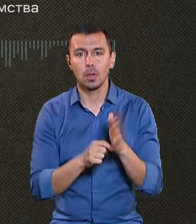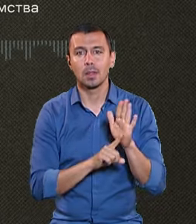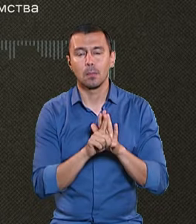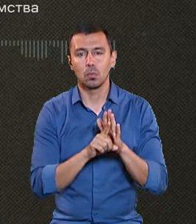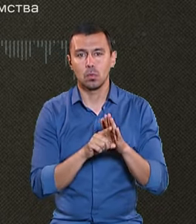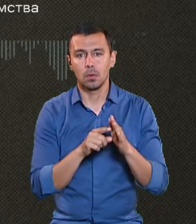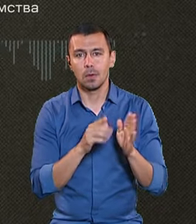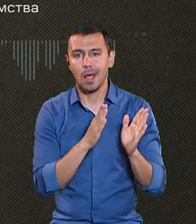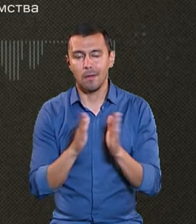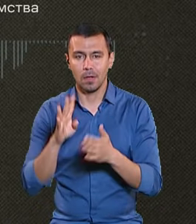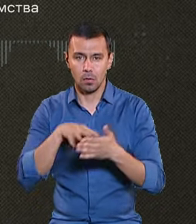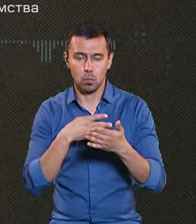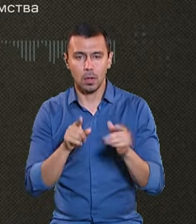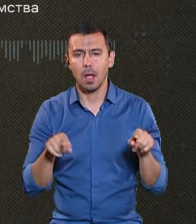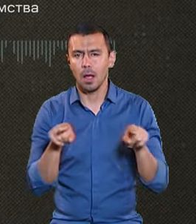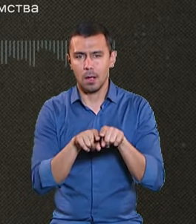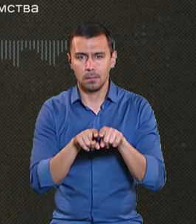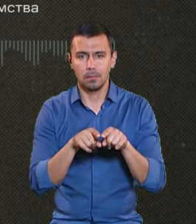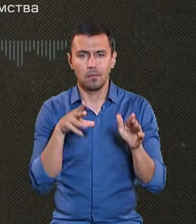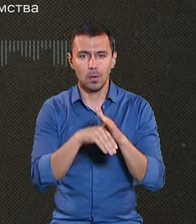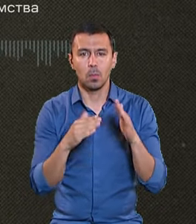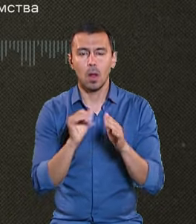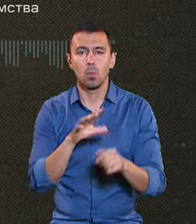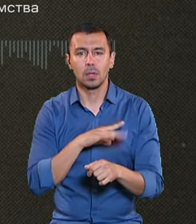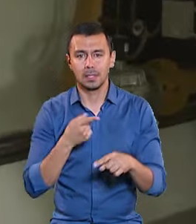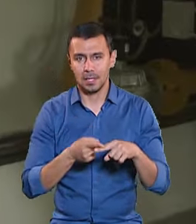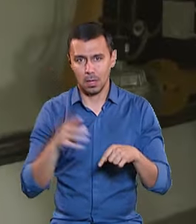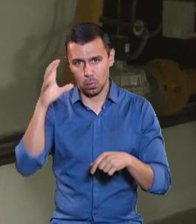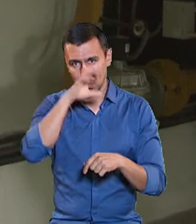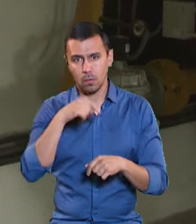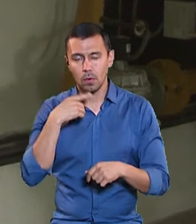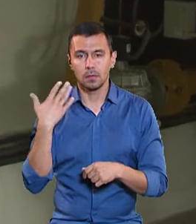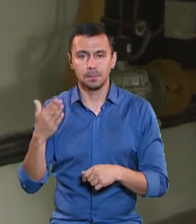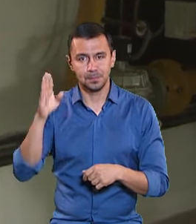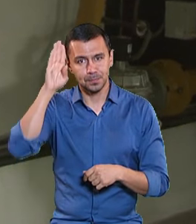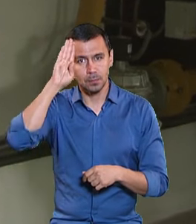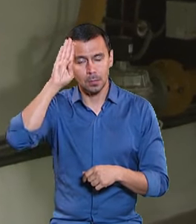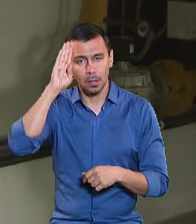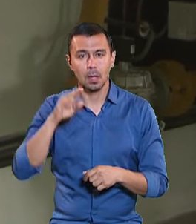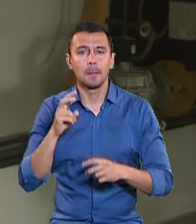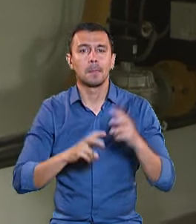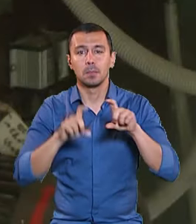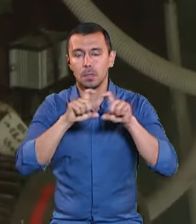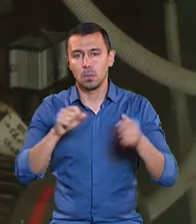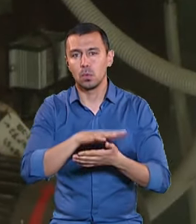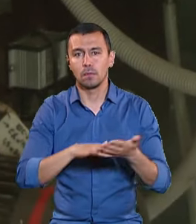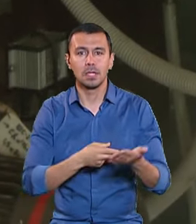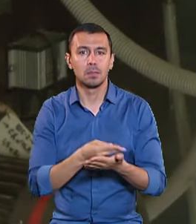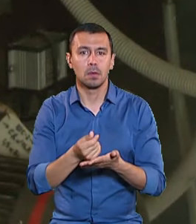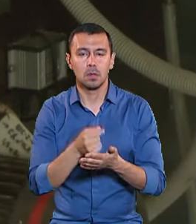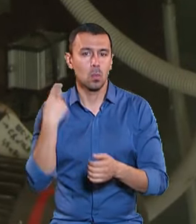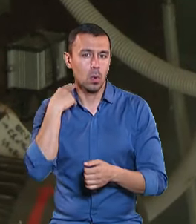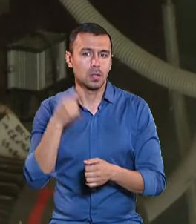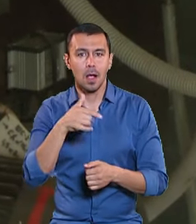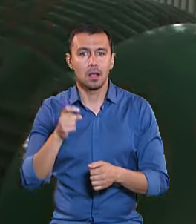температурного графіку, буде така ж сама у помешканні, як була цієї ночі. За словами Володимира Кушніра, підприємство продовжує сплачувати борг